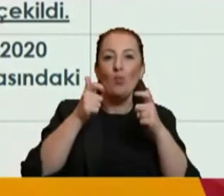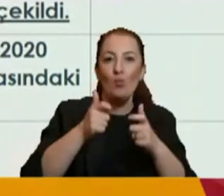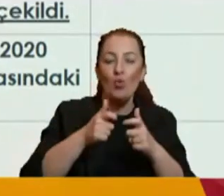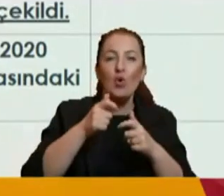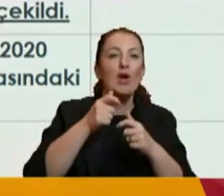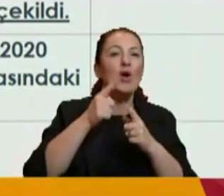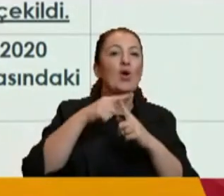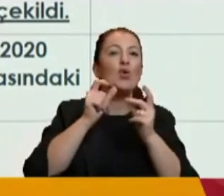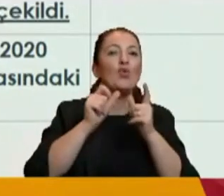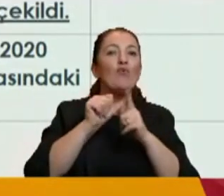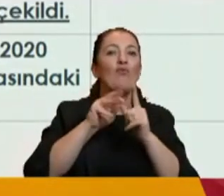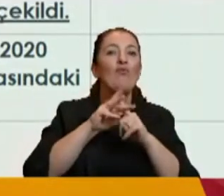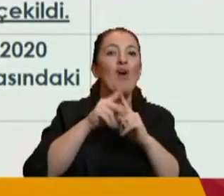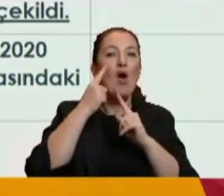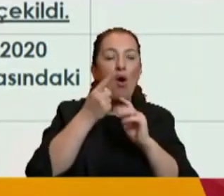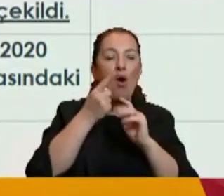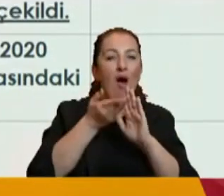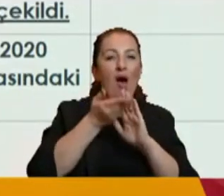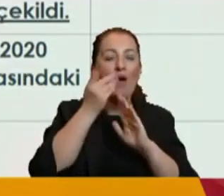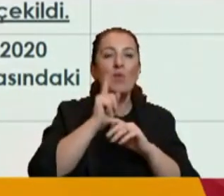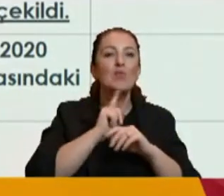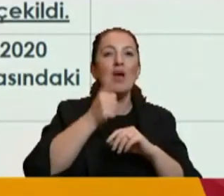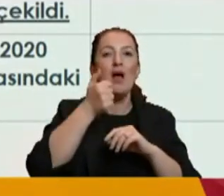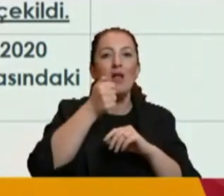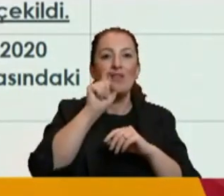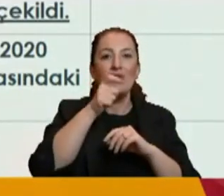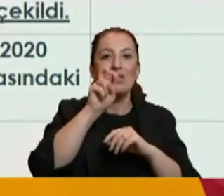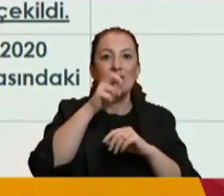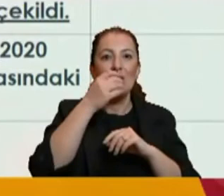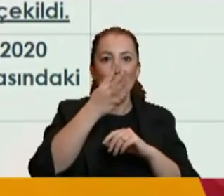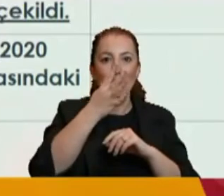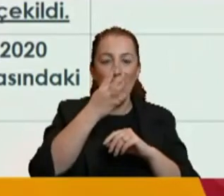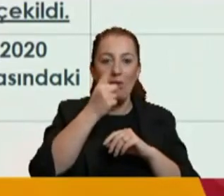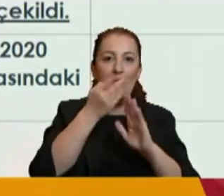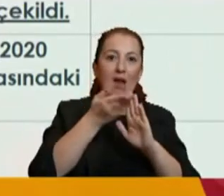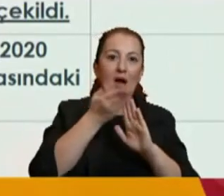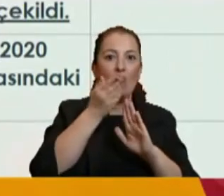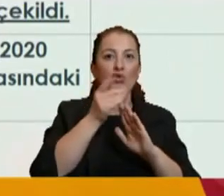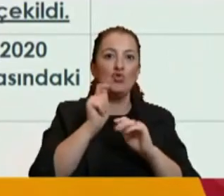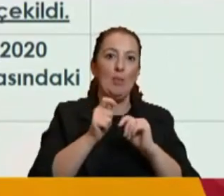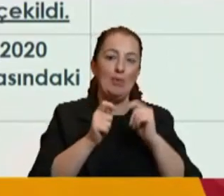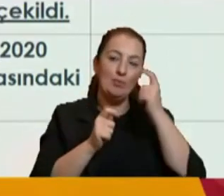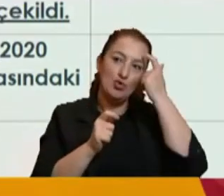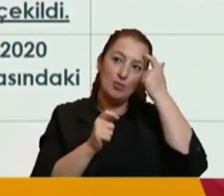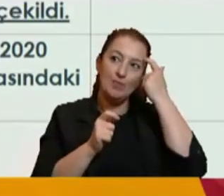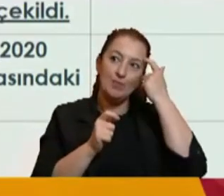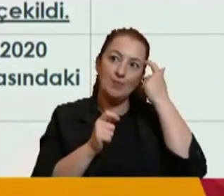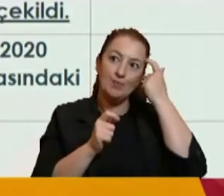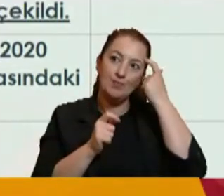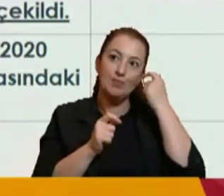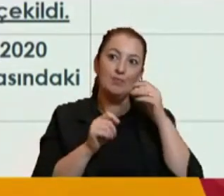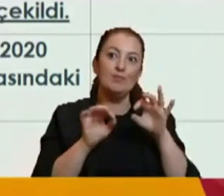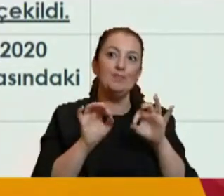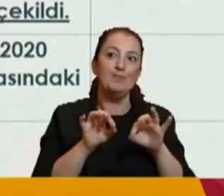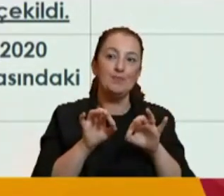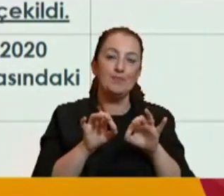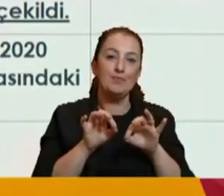oranındaki artış olan yüzde 6.80 dörtlük bir artış yapılmış Şimdi